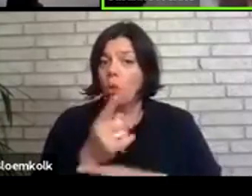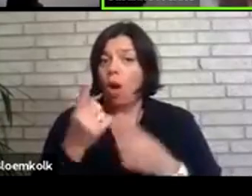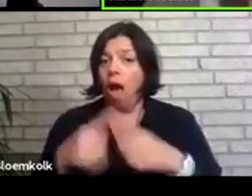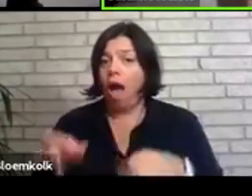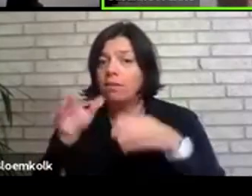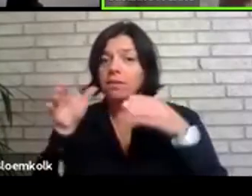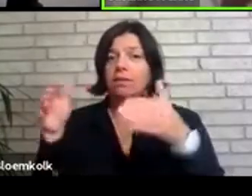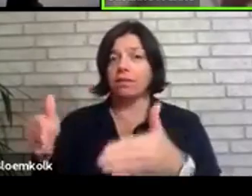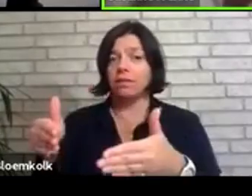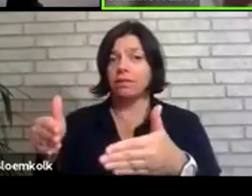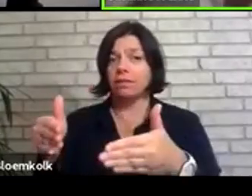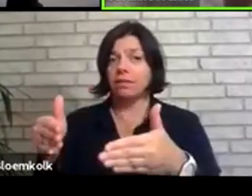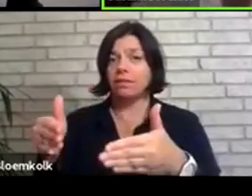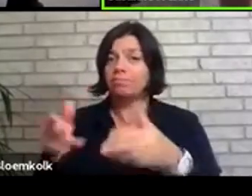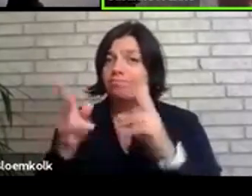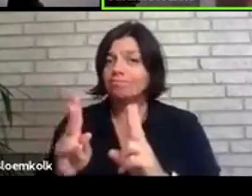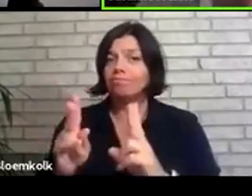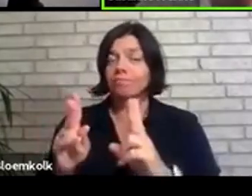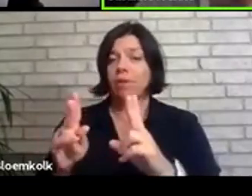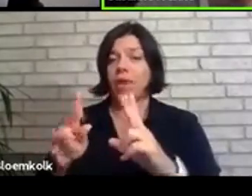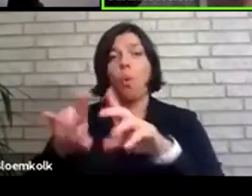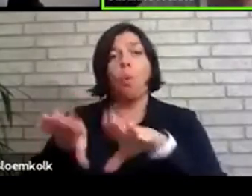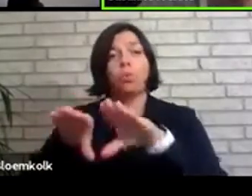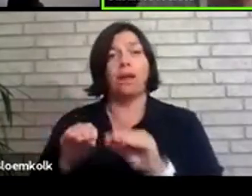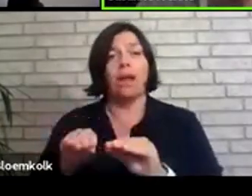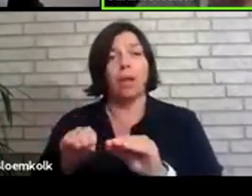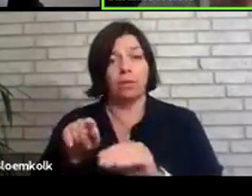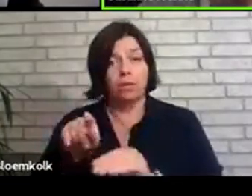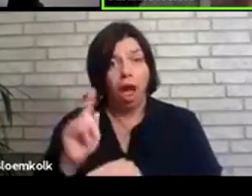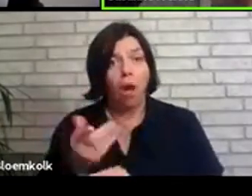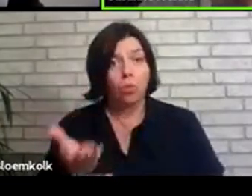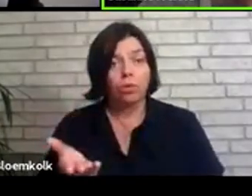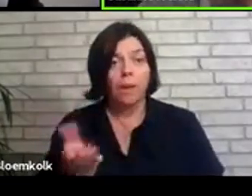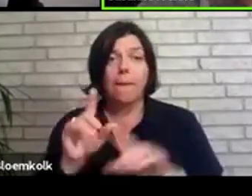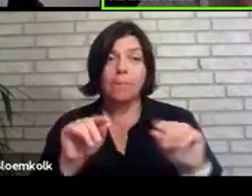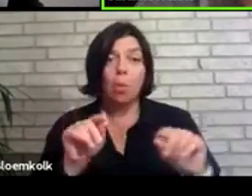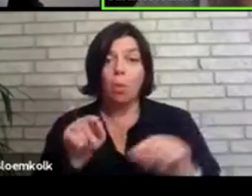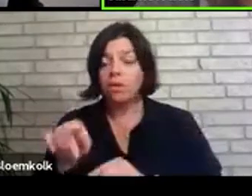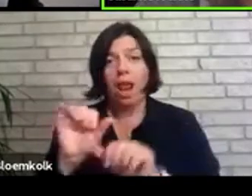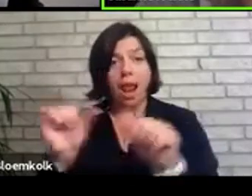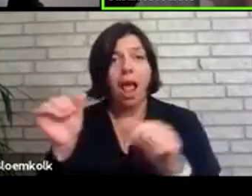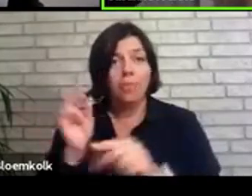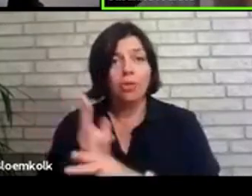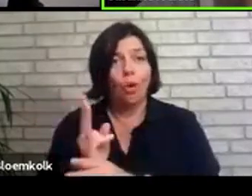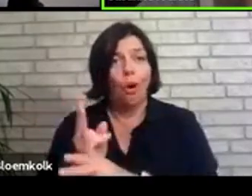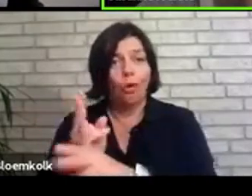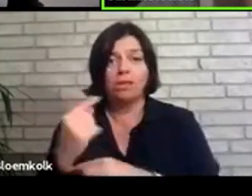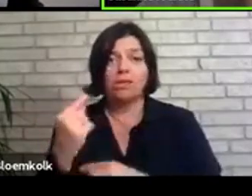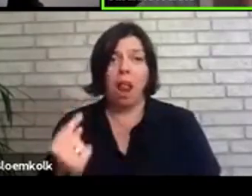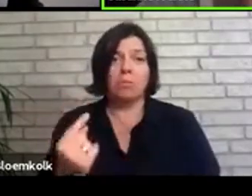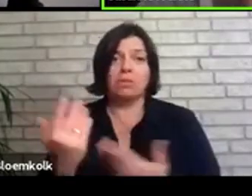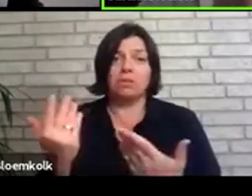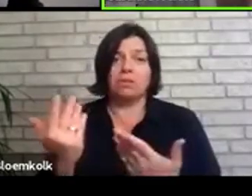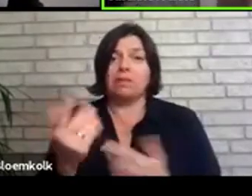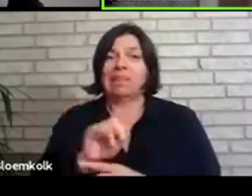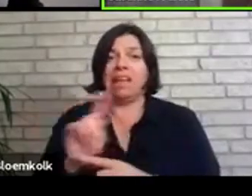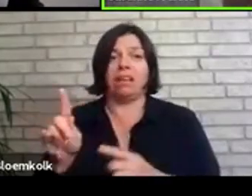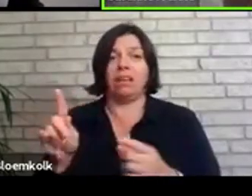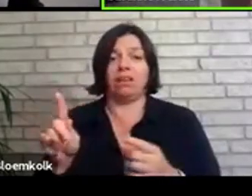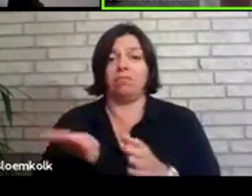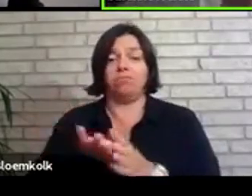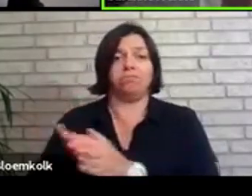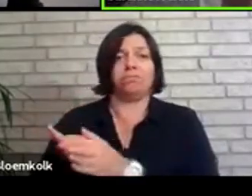sondern es sind auch echte Unternehmen, also sprich, es scheint zu gehen, die leben auch noch und sind nicht an ihren Werten erstickt.